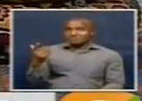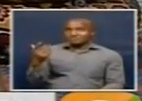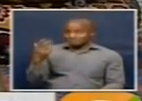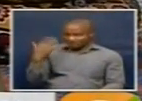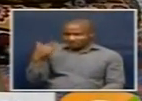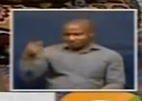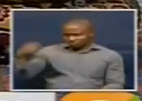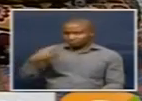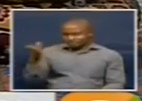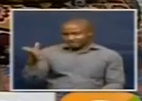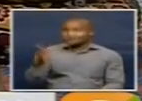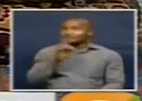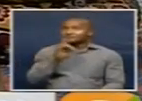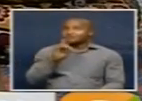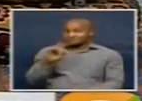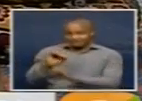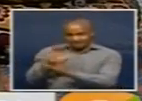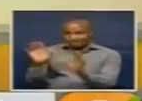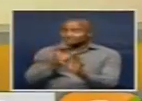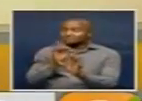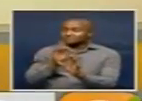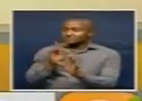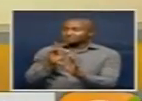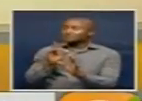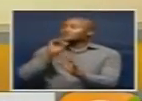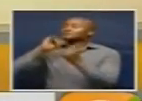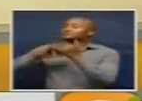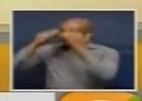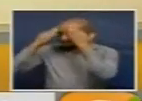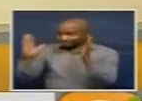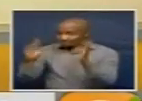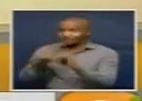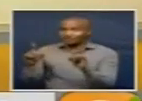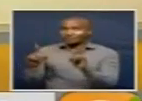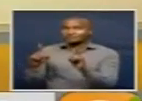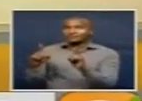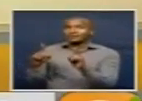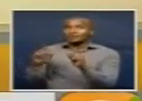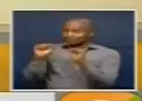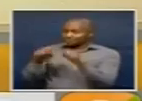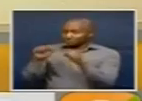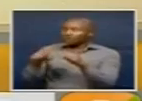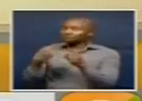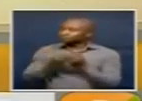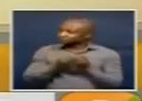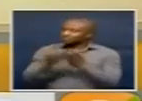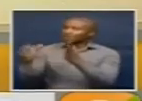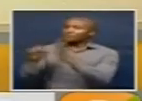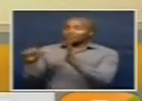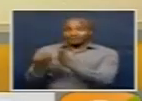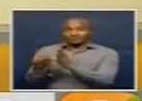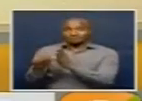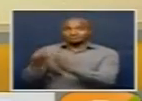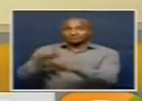ilikuwa ikitumwa. Maanake mtu anasema kwamba wanaume hawana habari kwamba wanaweza kuchira watoto wao ama kuleta madhara kwa watoto wao wanapofanya